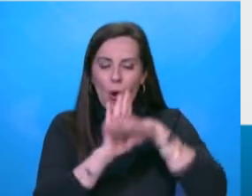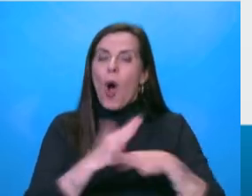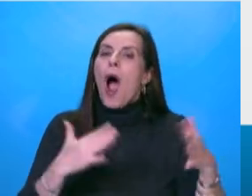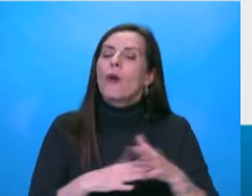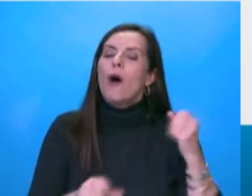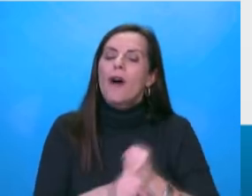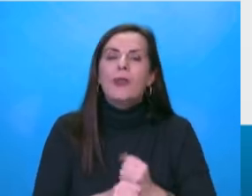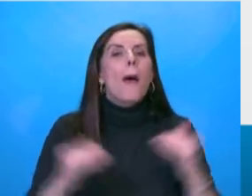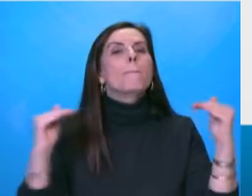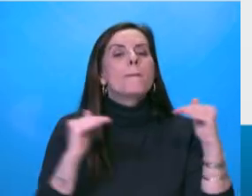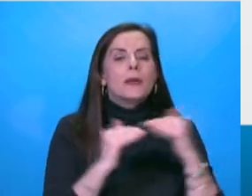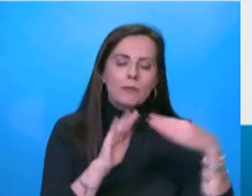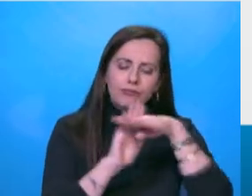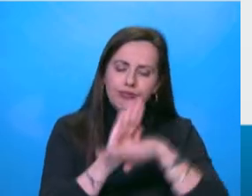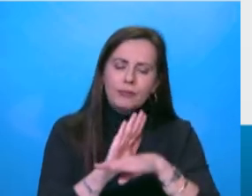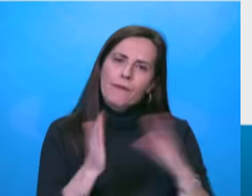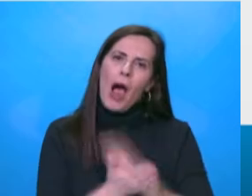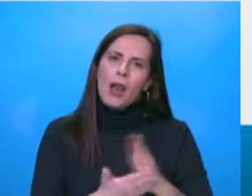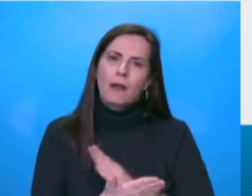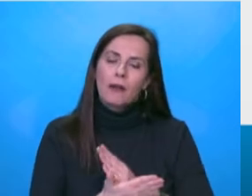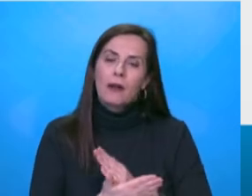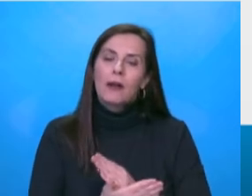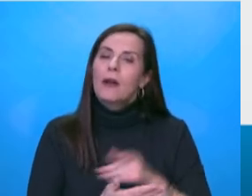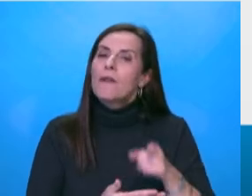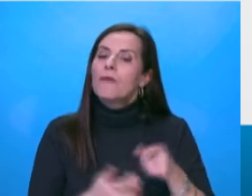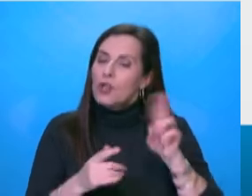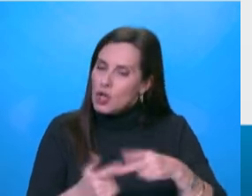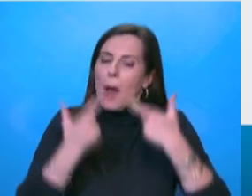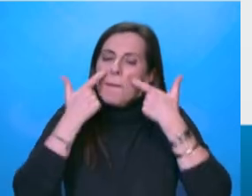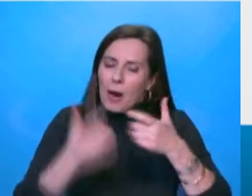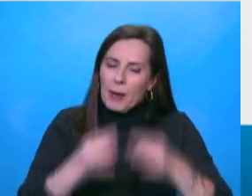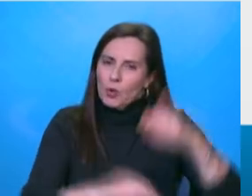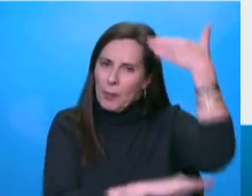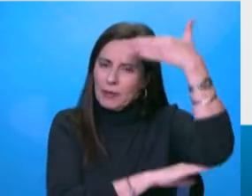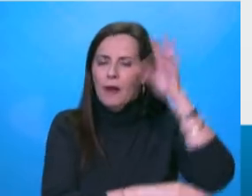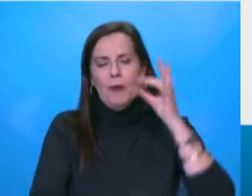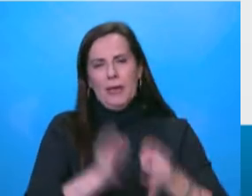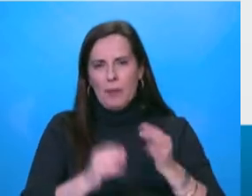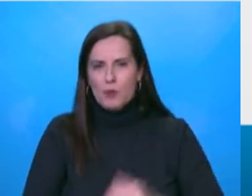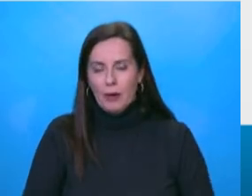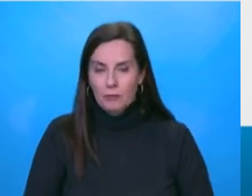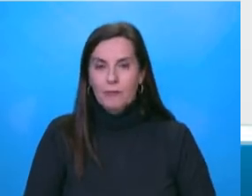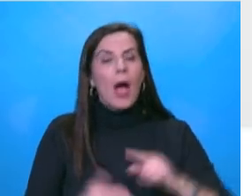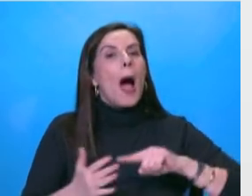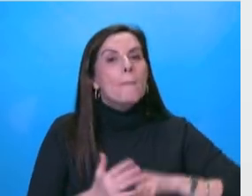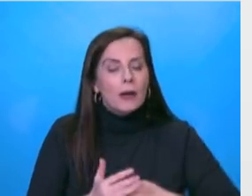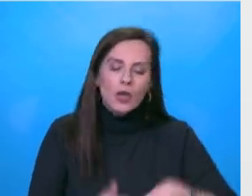בהתאם להוראות החוק והפסיקה, ונתונה לפיקוח פרקליטות המדינה ובתי המשפט. תכליתה, שמירה על ביטחון המדינה.